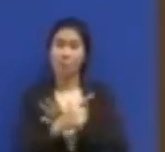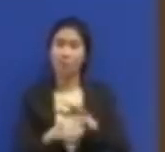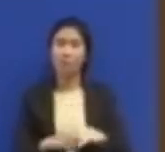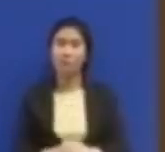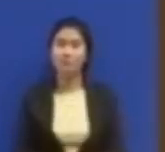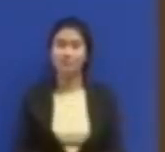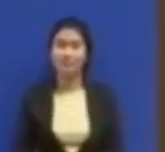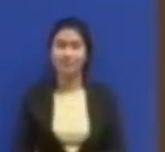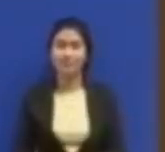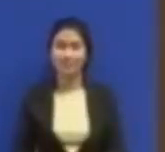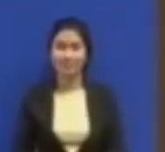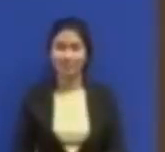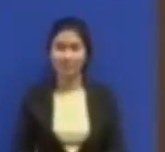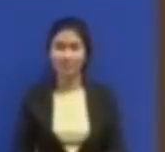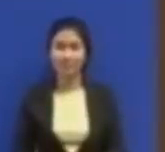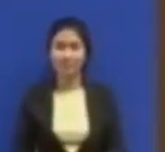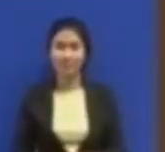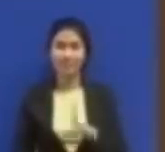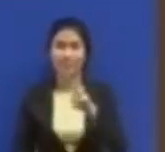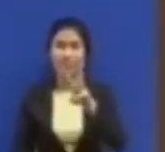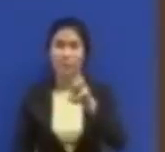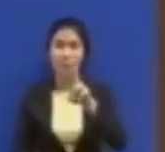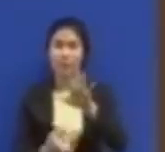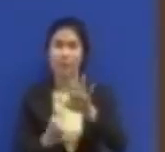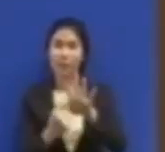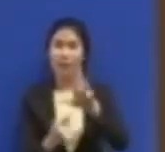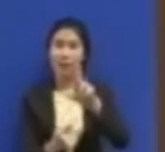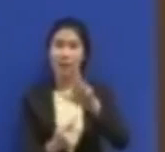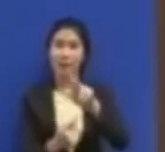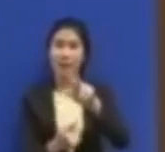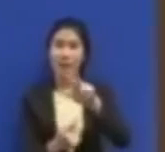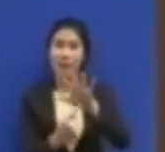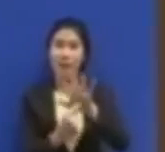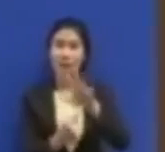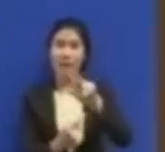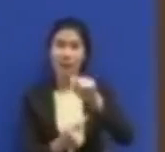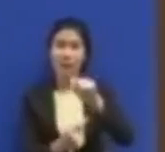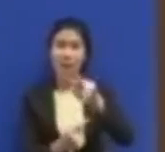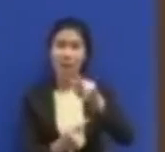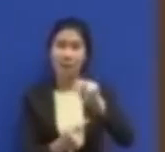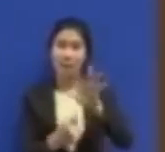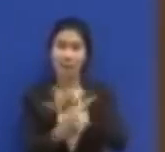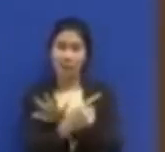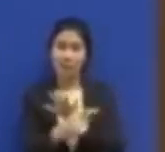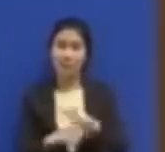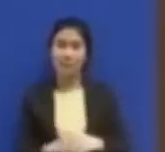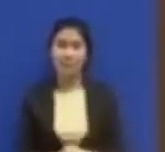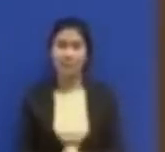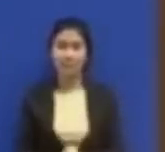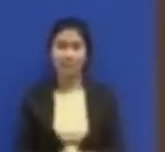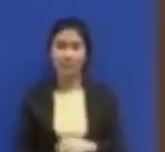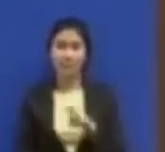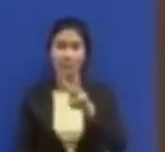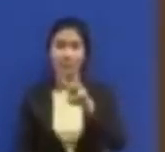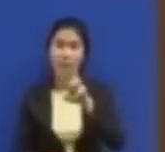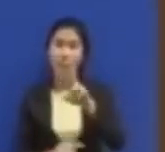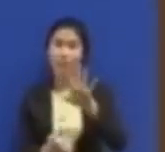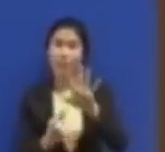154นางวรารัตน์อธิแพทย์155พลเอกวราบุญ